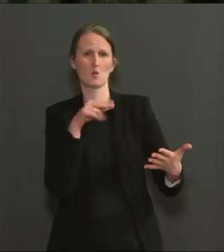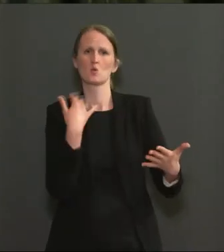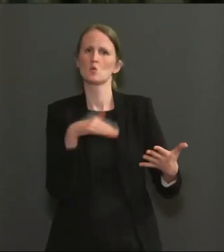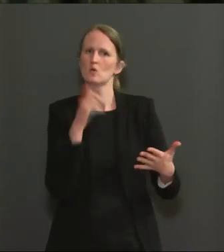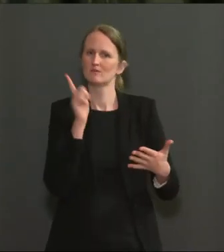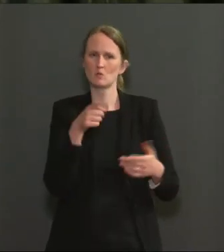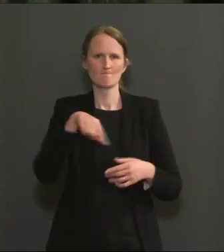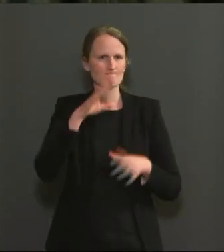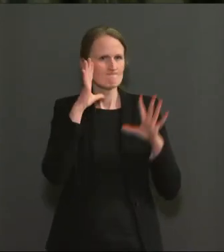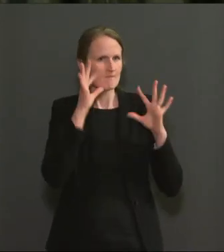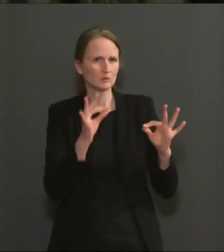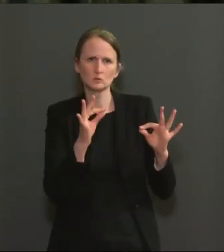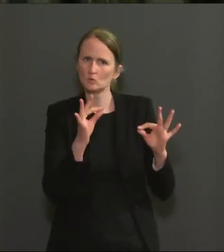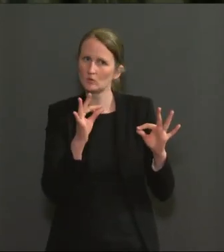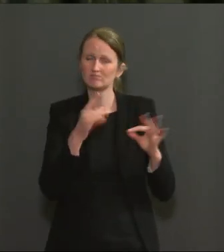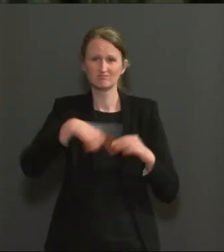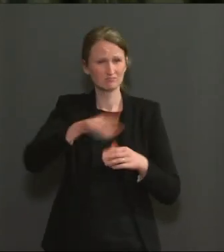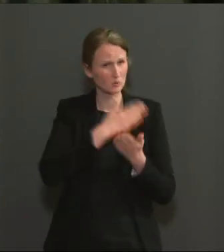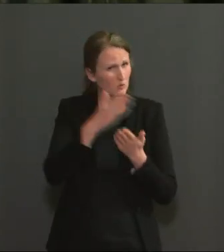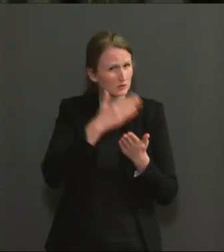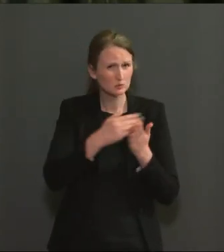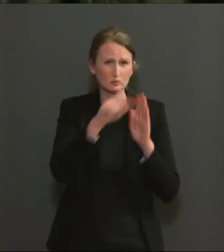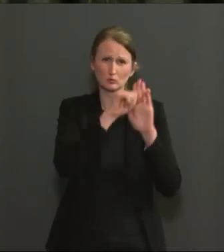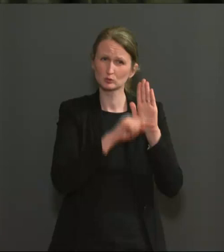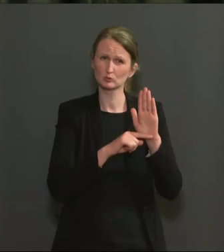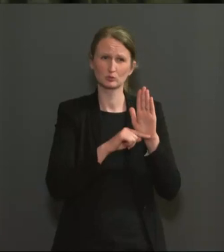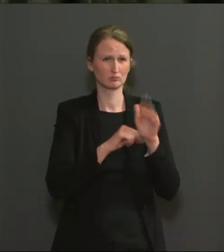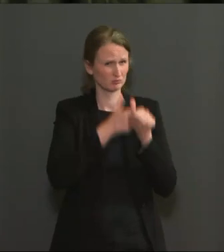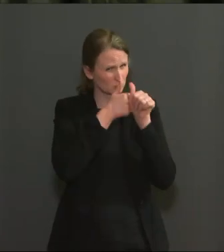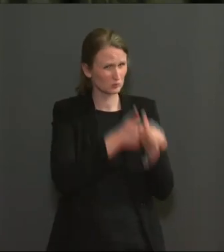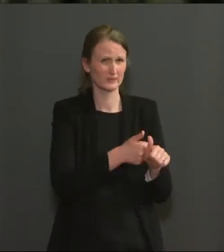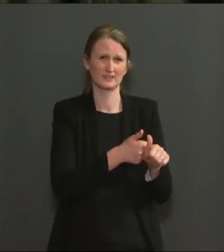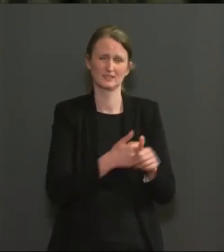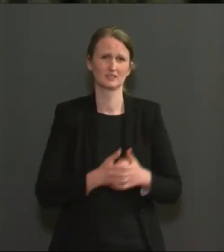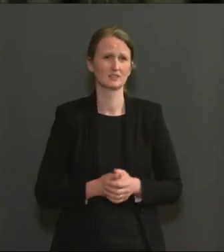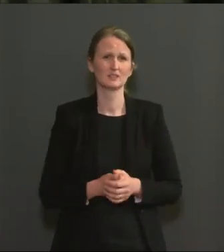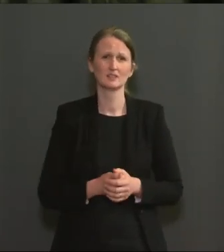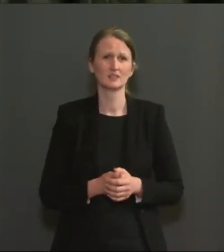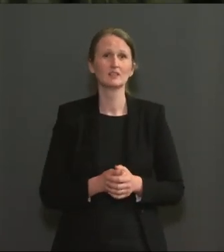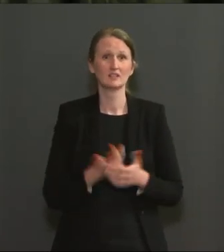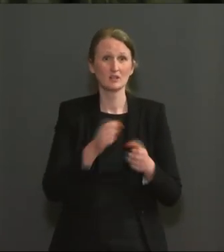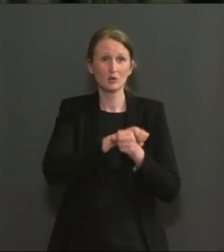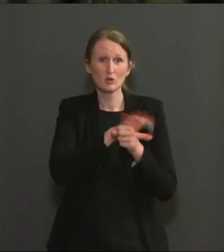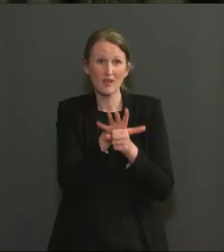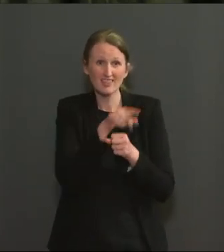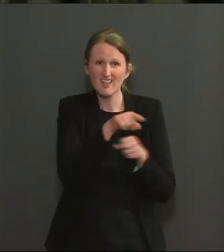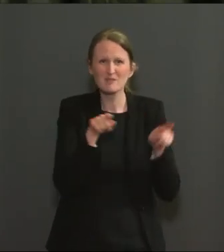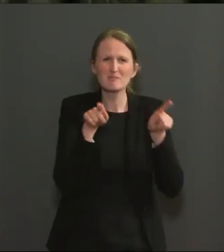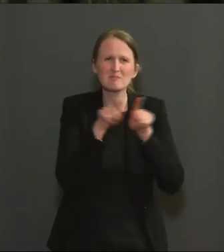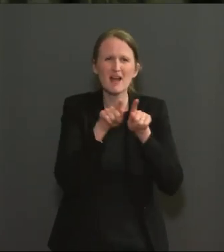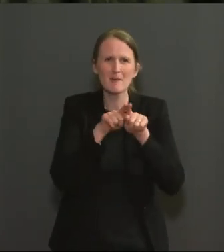à la légère cette épidémie est un feu qui couve donons lui une brindie et il